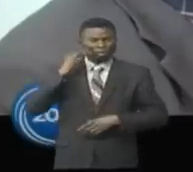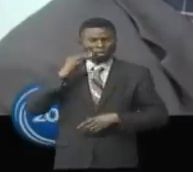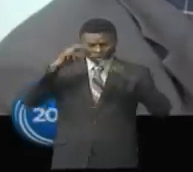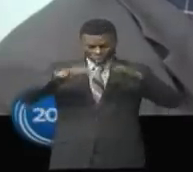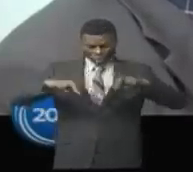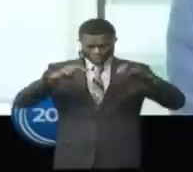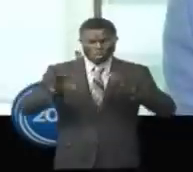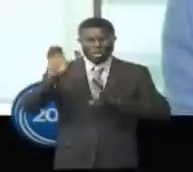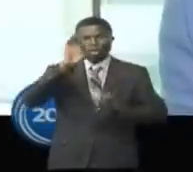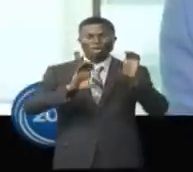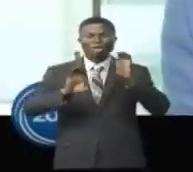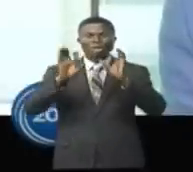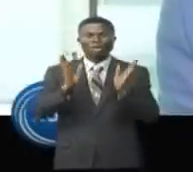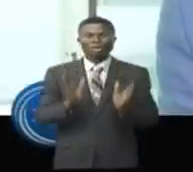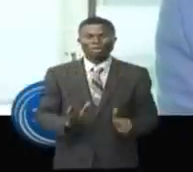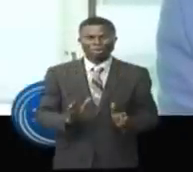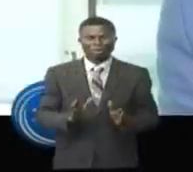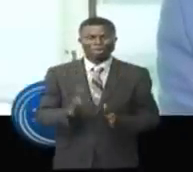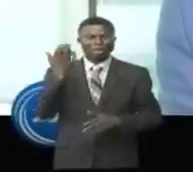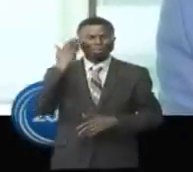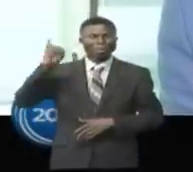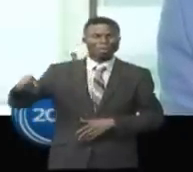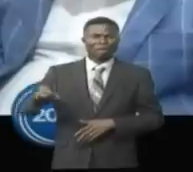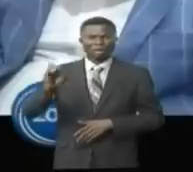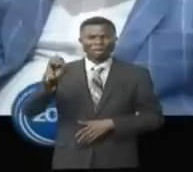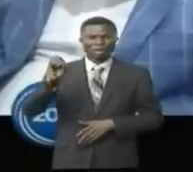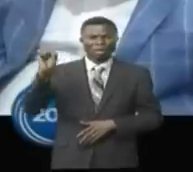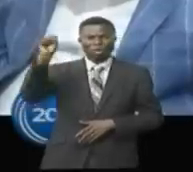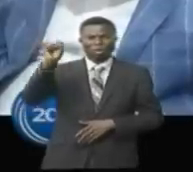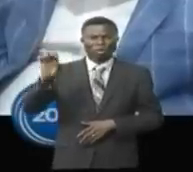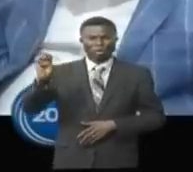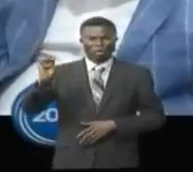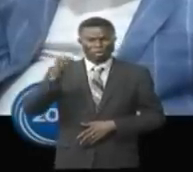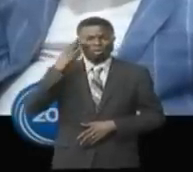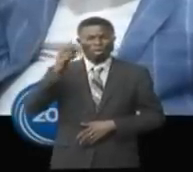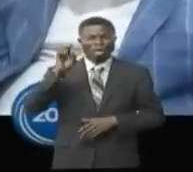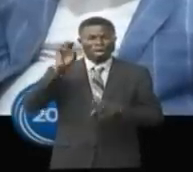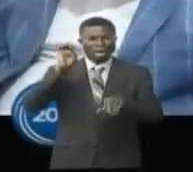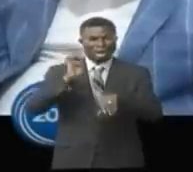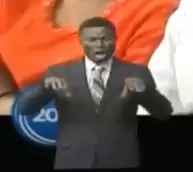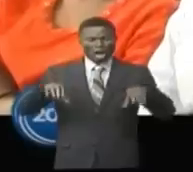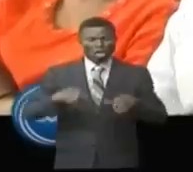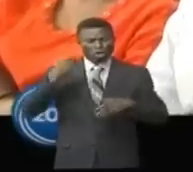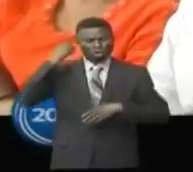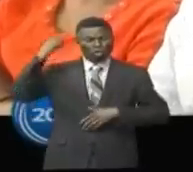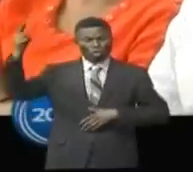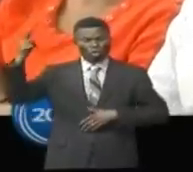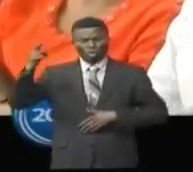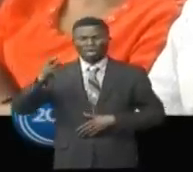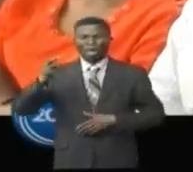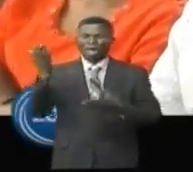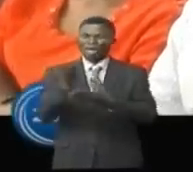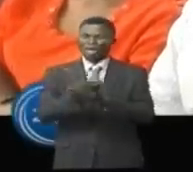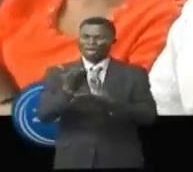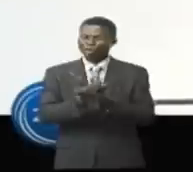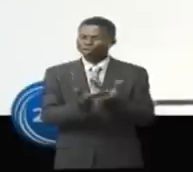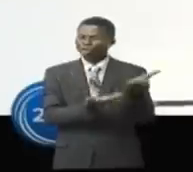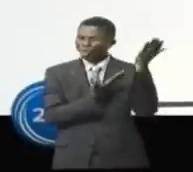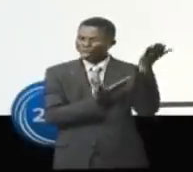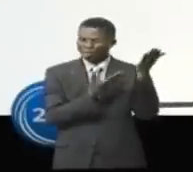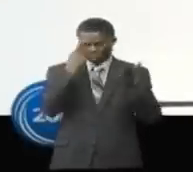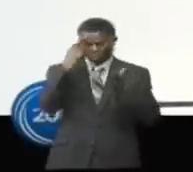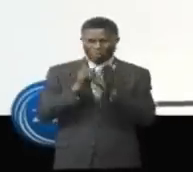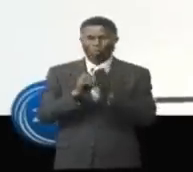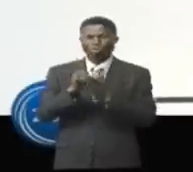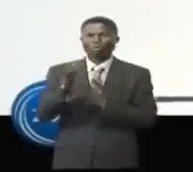Recherche scientifique, José Mpanda Kabangu, qui voit en Congo River un outil d'aide au développement. Mon souhait de 10